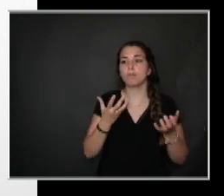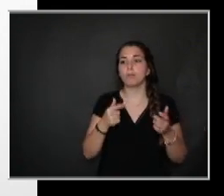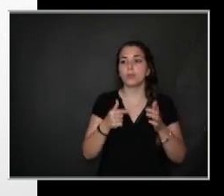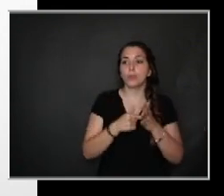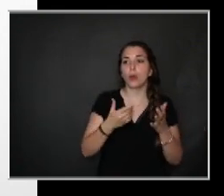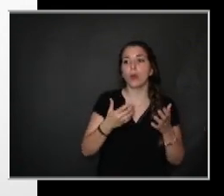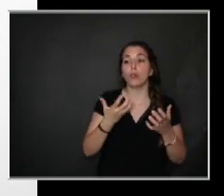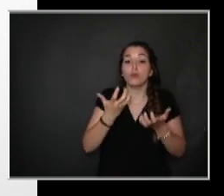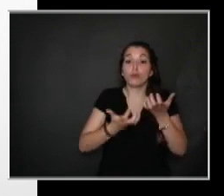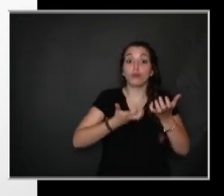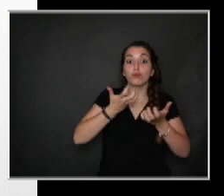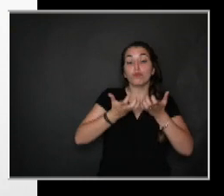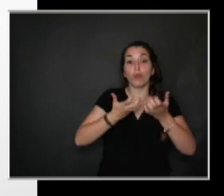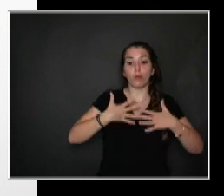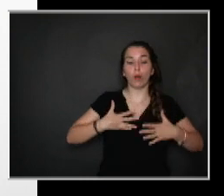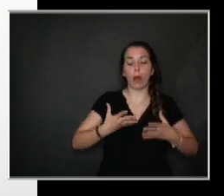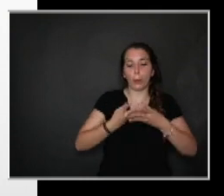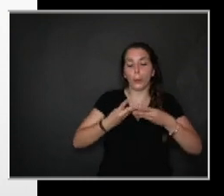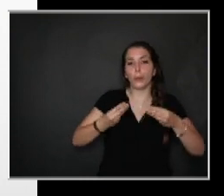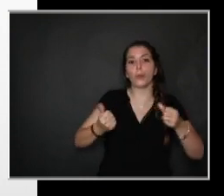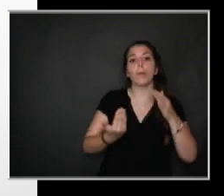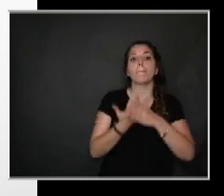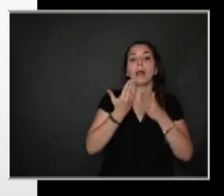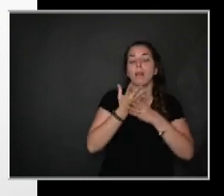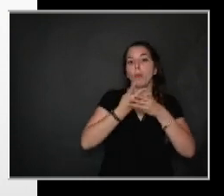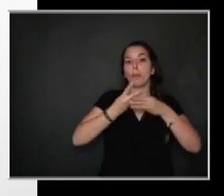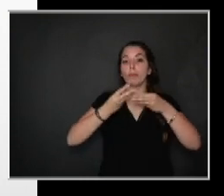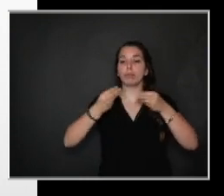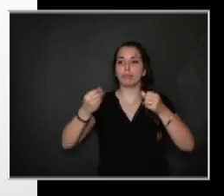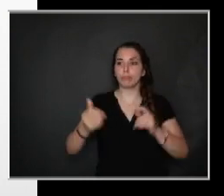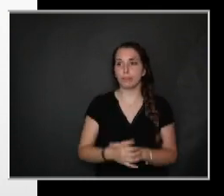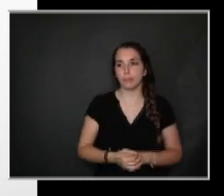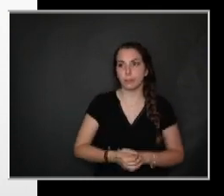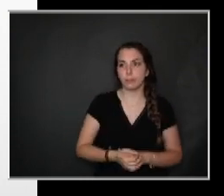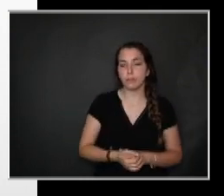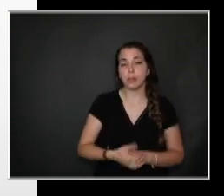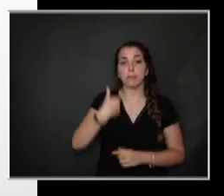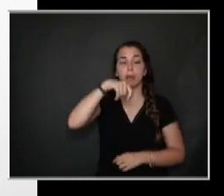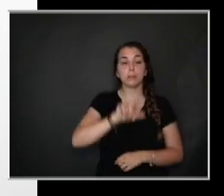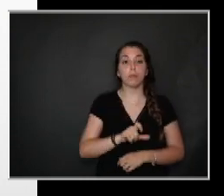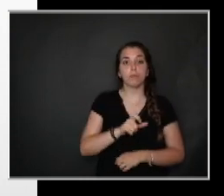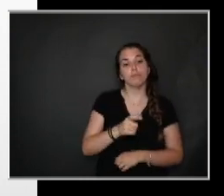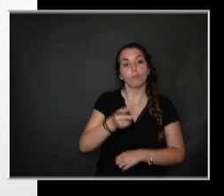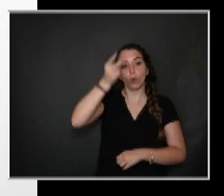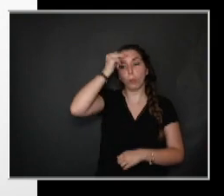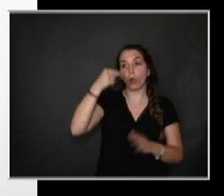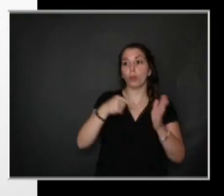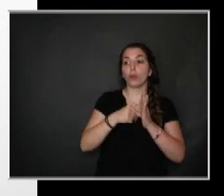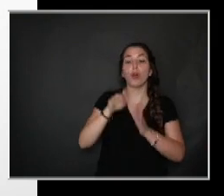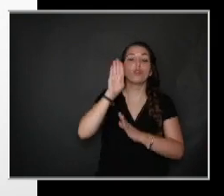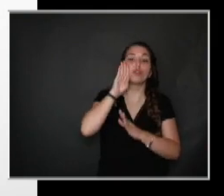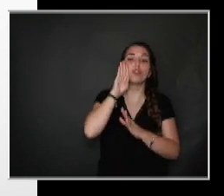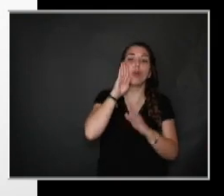à disparaître ou à s'atténuer dans la matinée. Le patient spontanément comprend que quand il dort en chien de